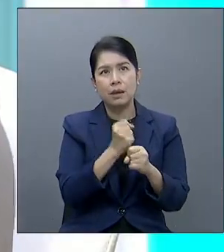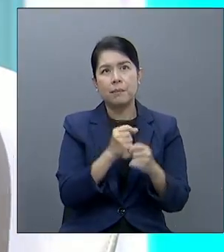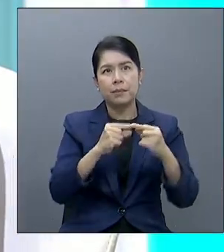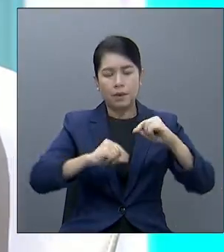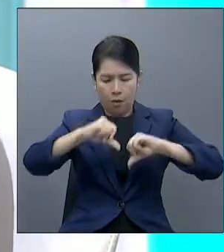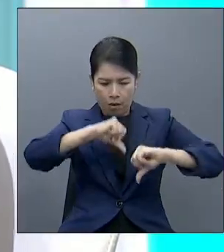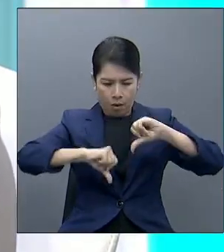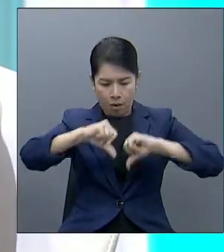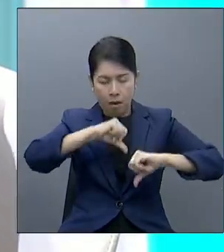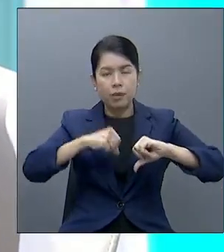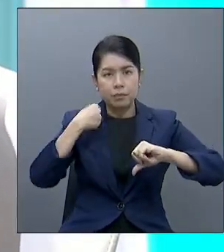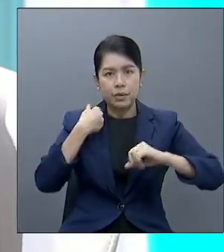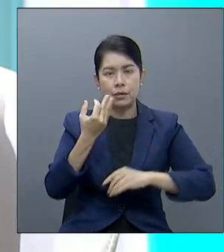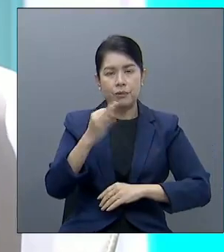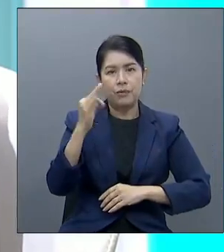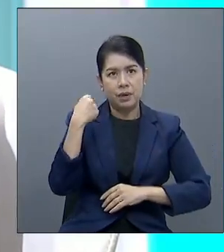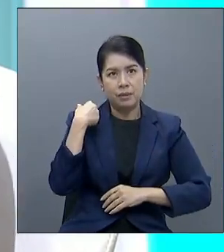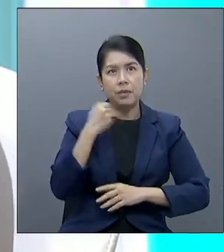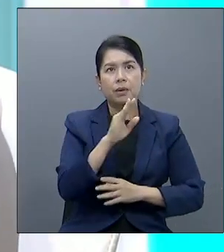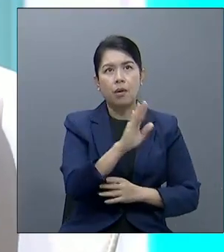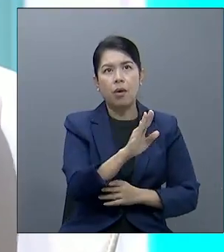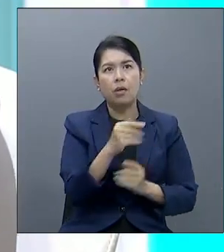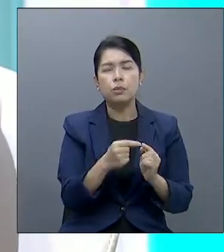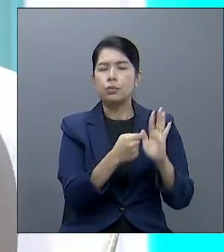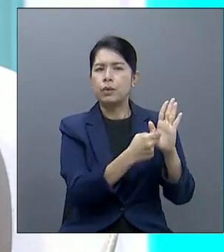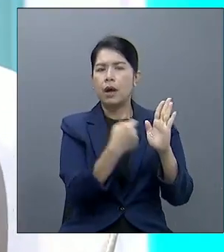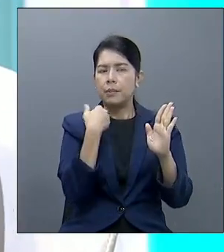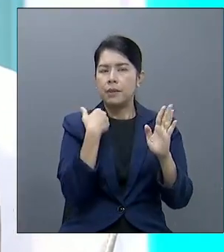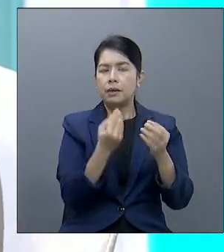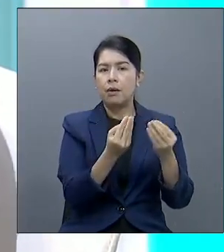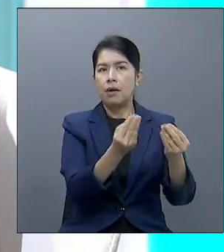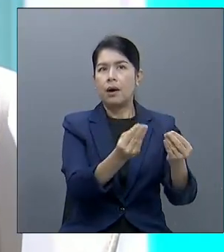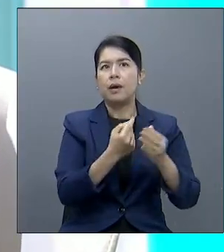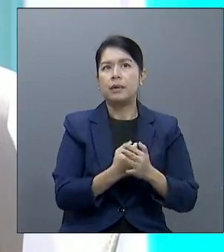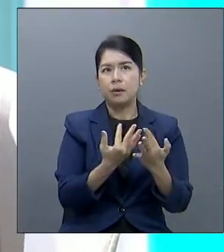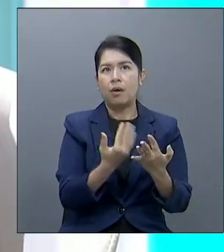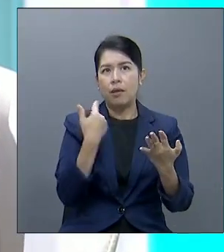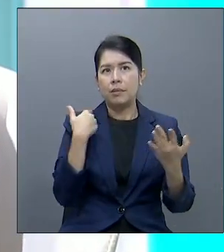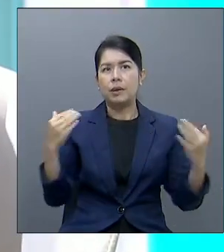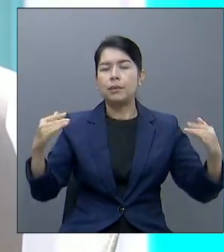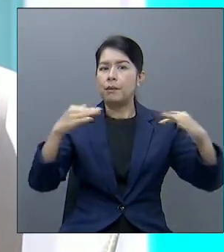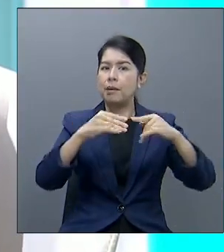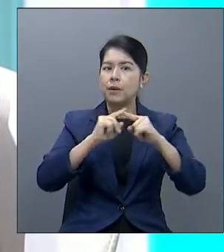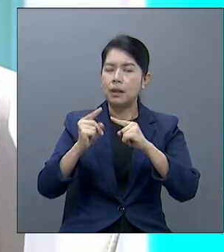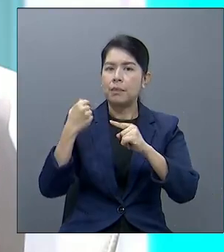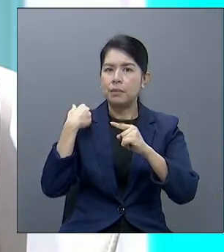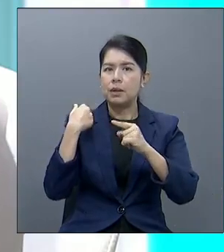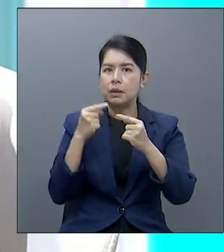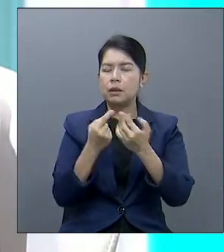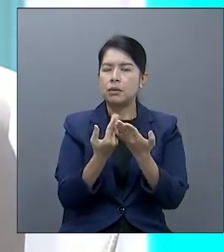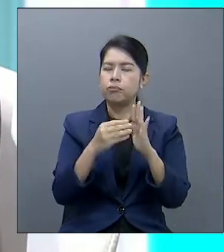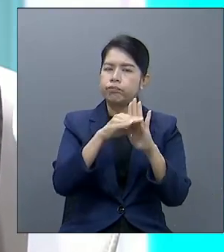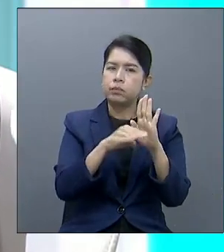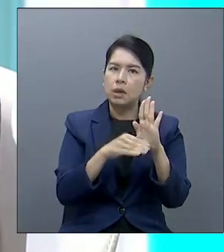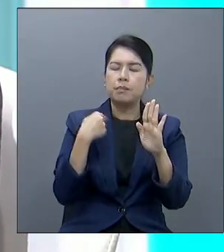นะ คะ อันนี้เฉพาะเขตสุขภาพที่10ก็จะเป็นตัวอย่างนึงที่เขาจะมากล่าวในวันที่สมัชชาก็ลองไปฟังค่ะคือทุกรูปแบบมัน